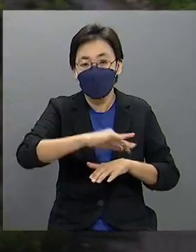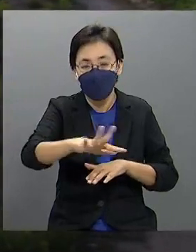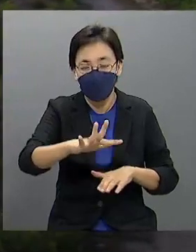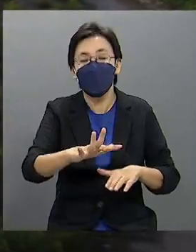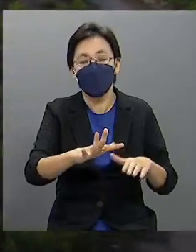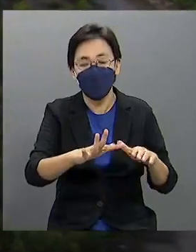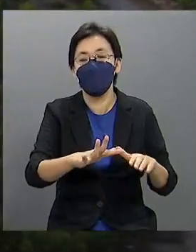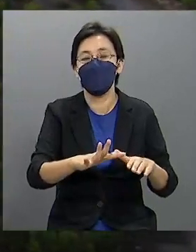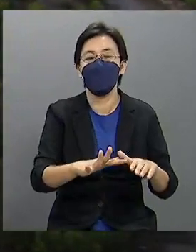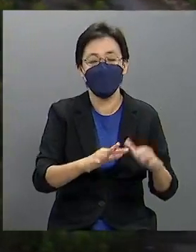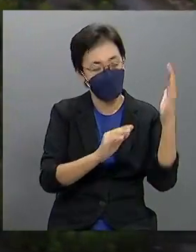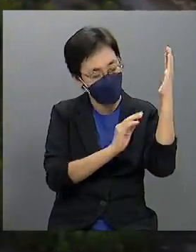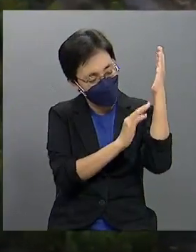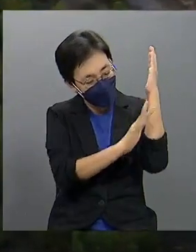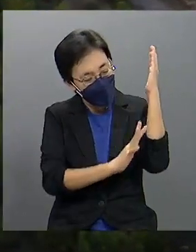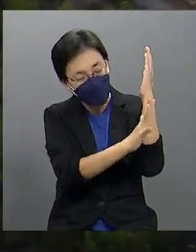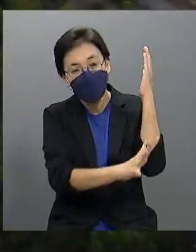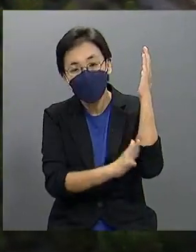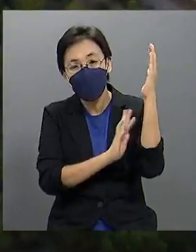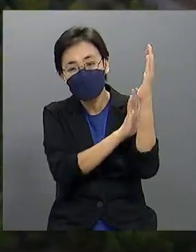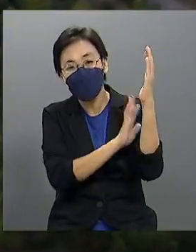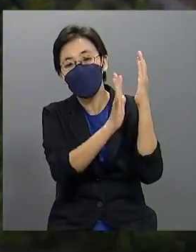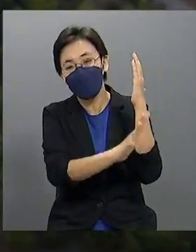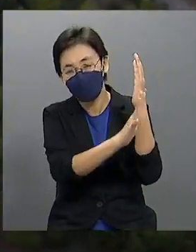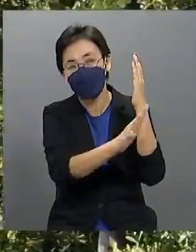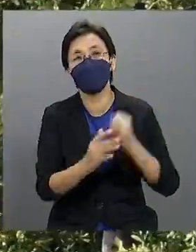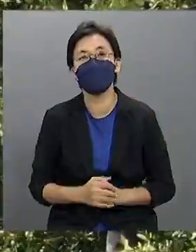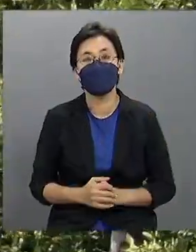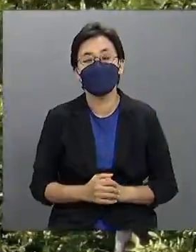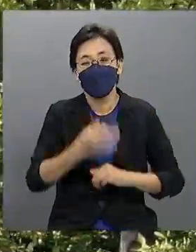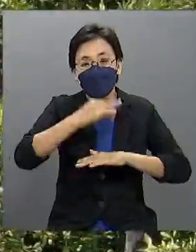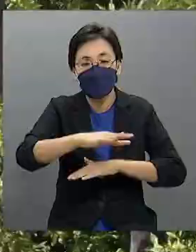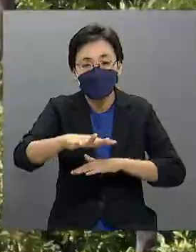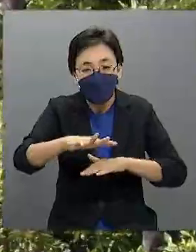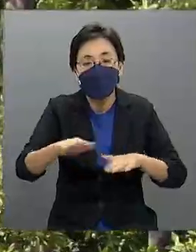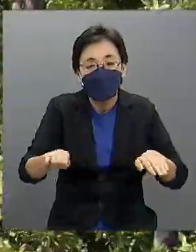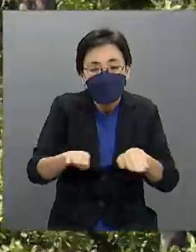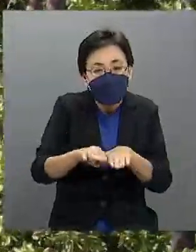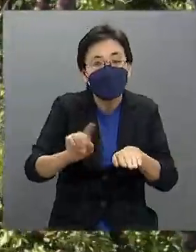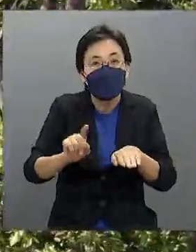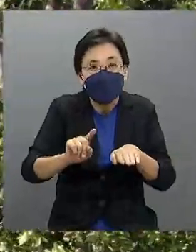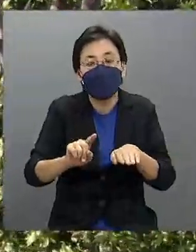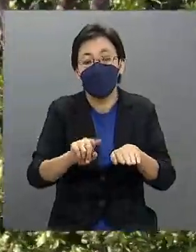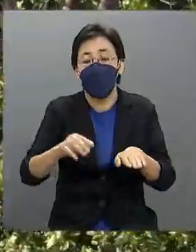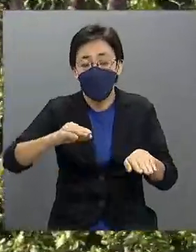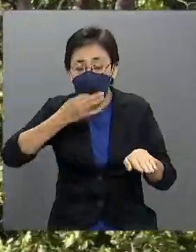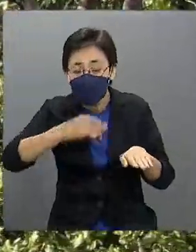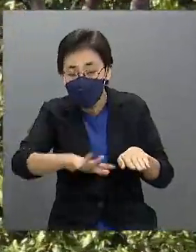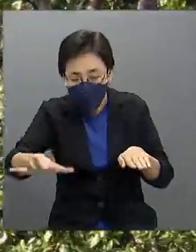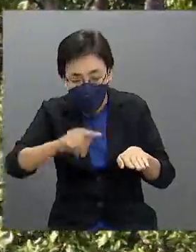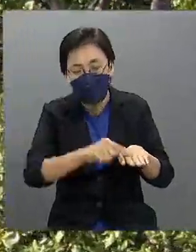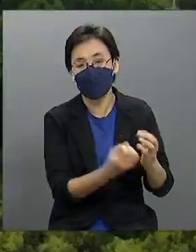พูดถึงพืนที่ติดชาย….ั่ทะเล....หนึ่องคประกอบที่สัมคัญนั่นก็คือป่าชายเล่นเองป่าชายเลนน rejectionที่